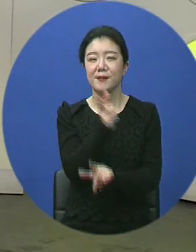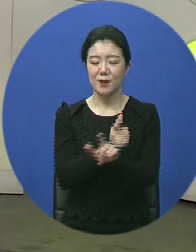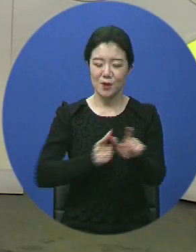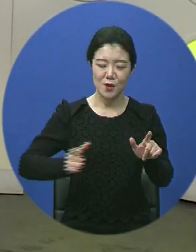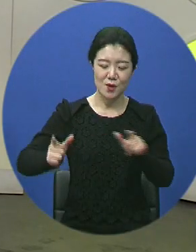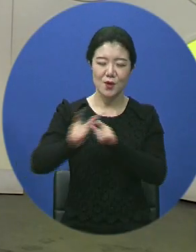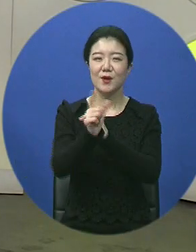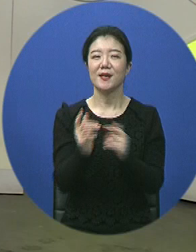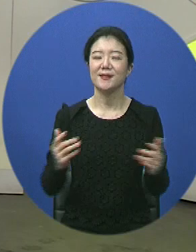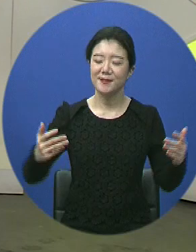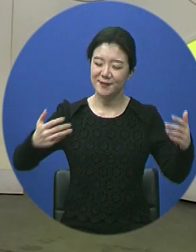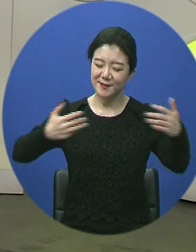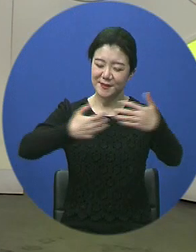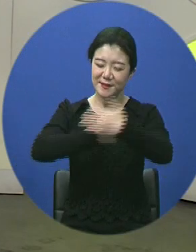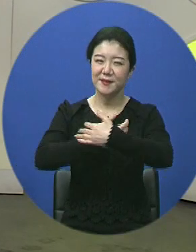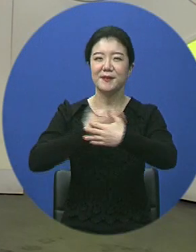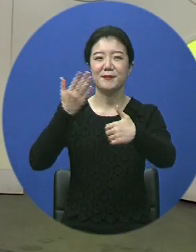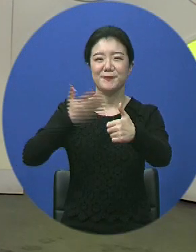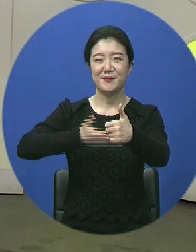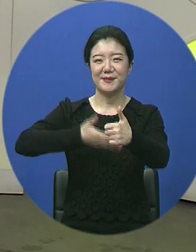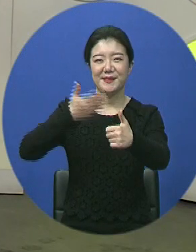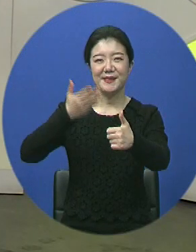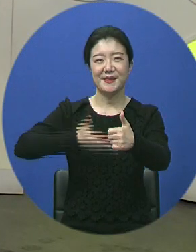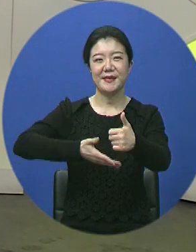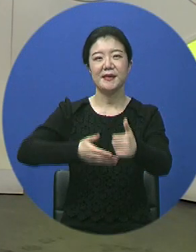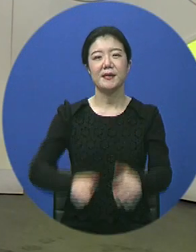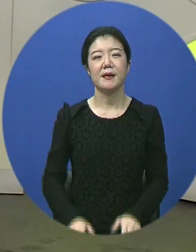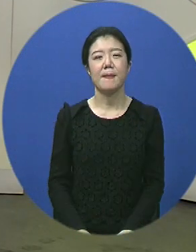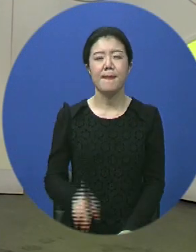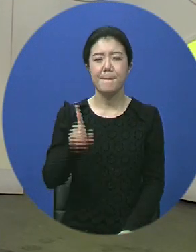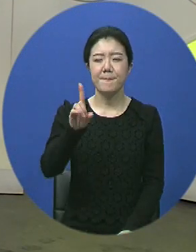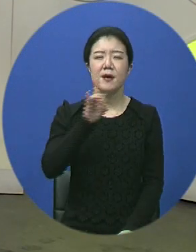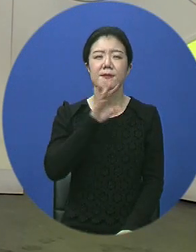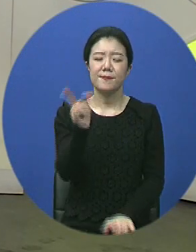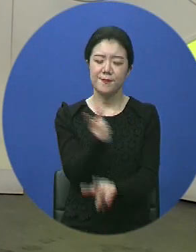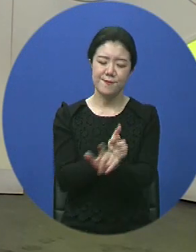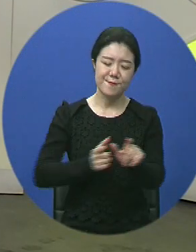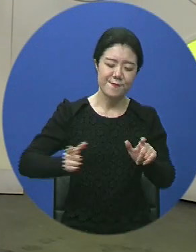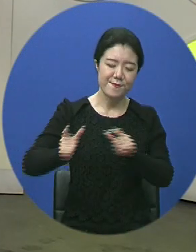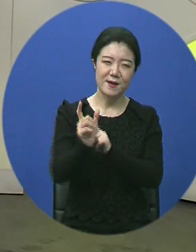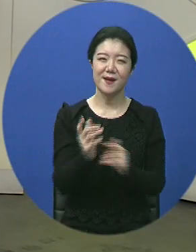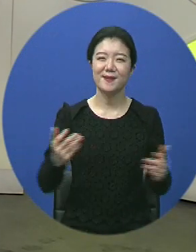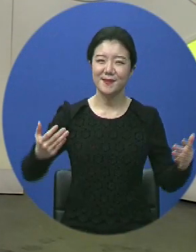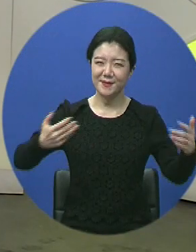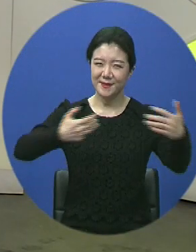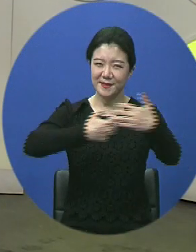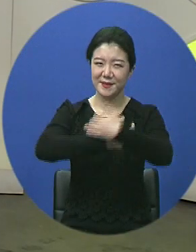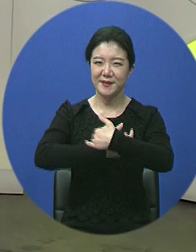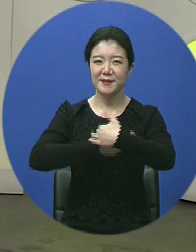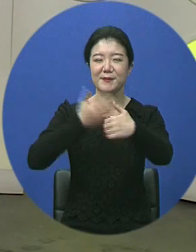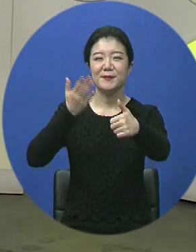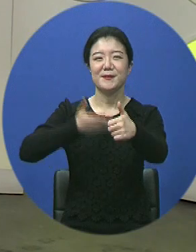더 안아주세요. 한 번만 더